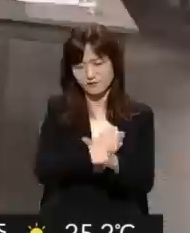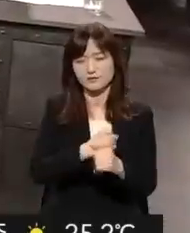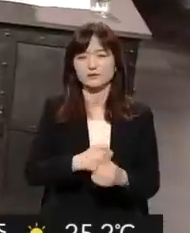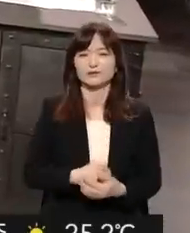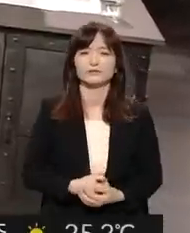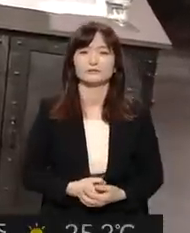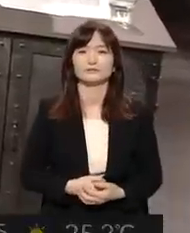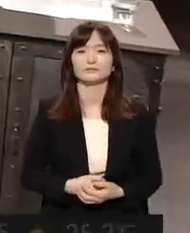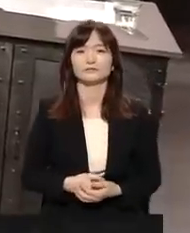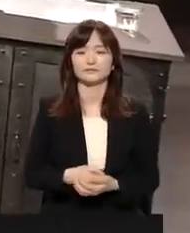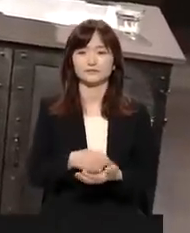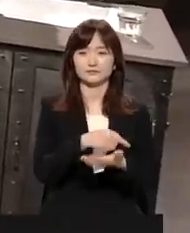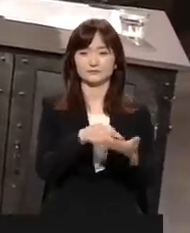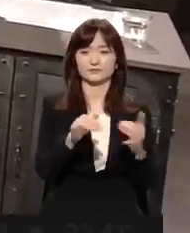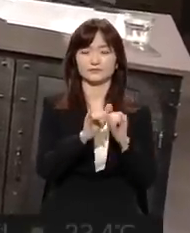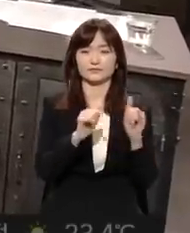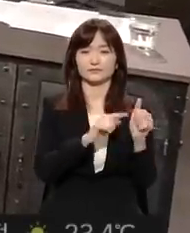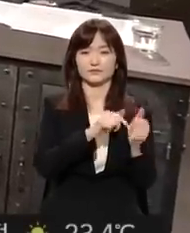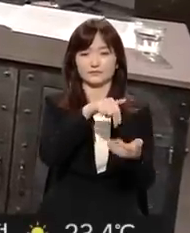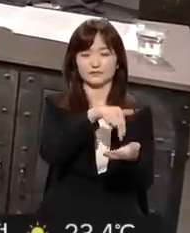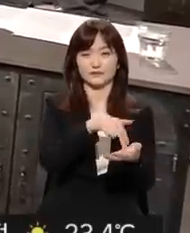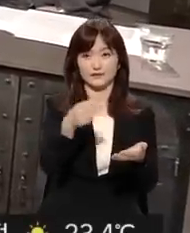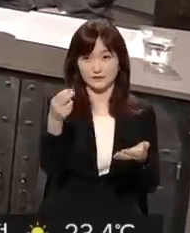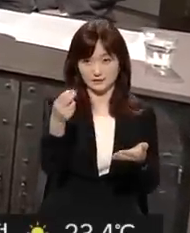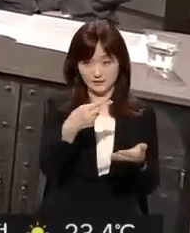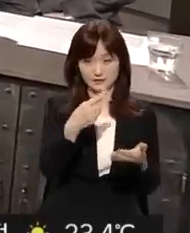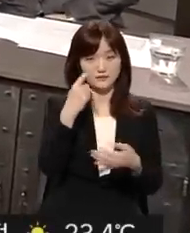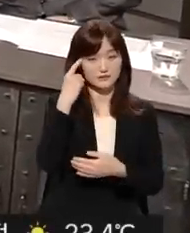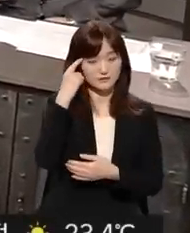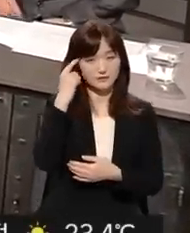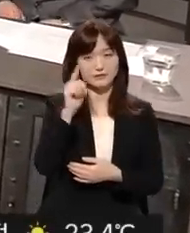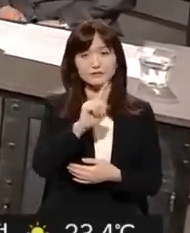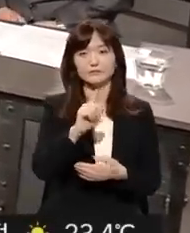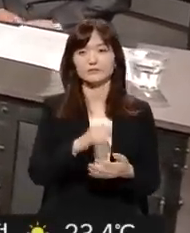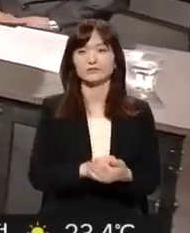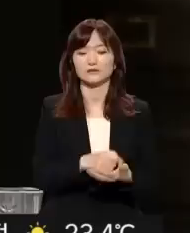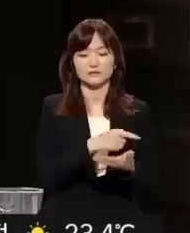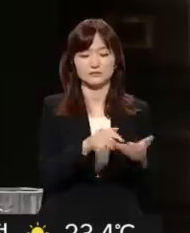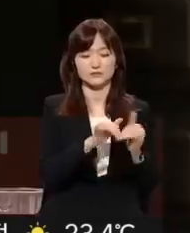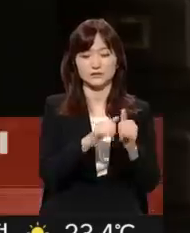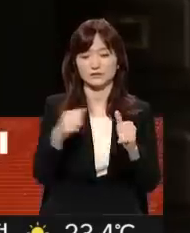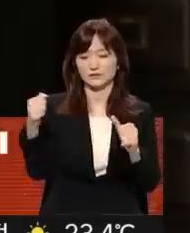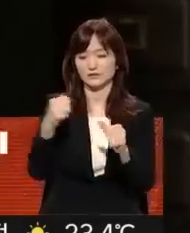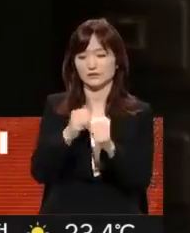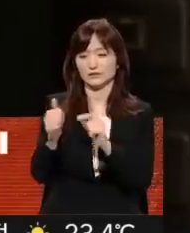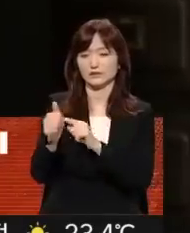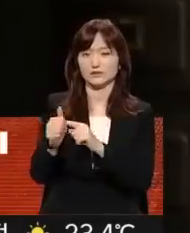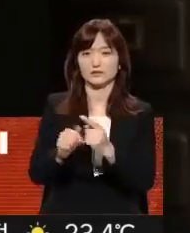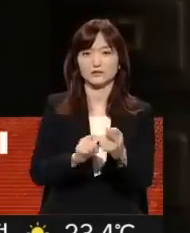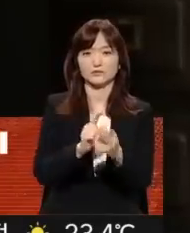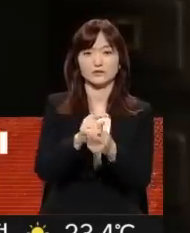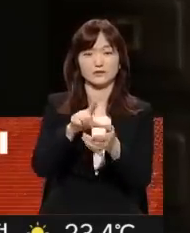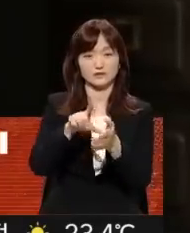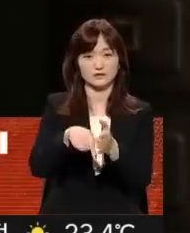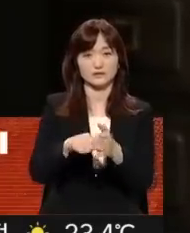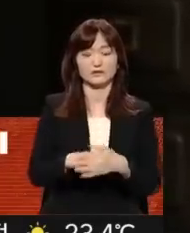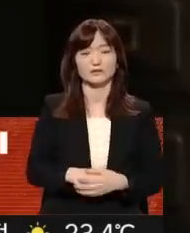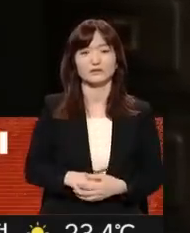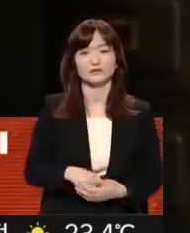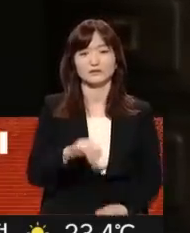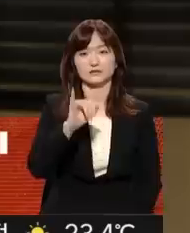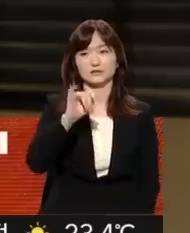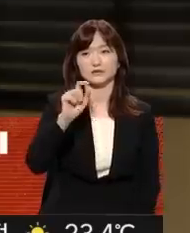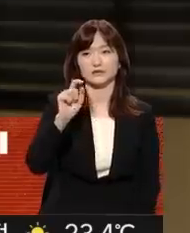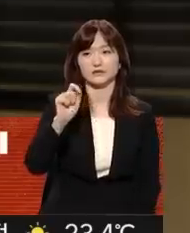일삼았습니다. 자, 피해자의 관점에서 재구성을 하겠습니다. 네. 피해자와 가해자가 만난 시점. IT